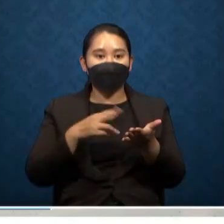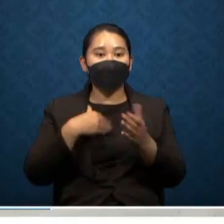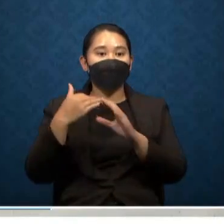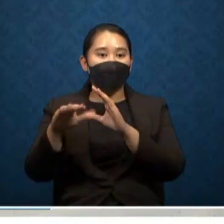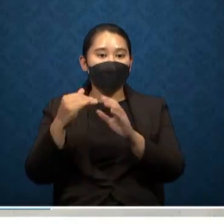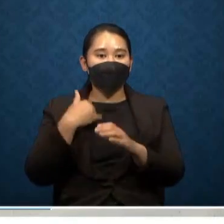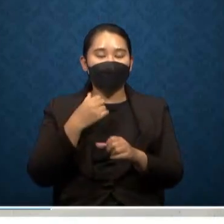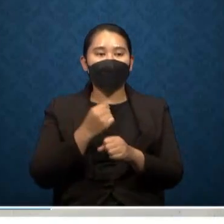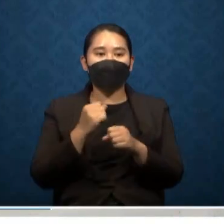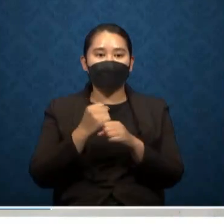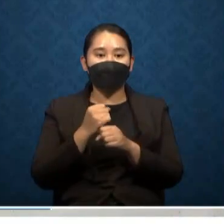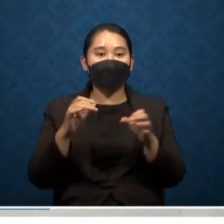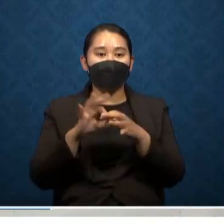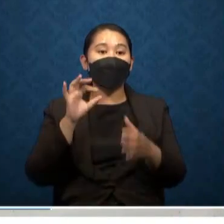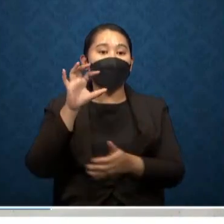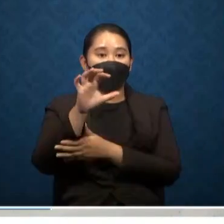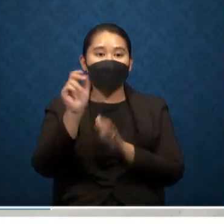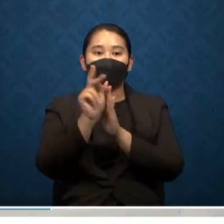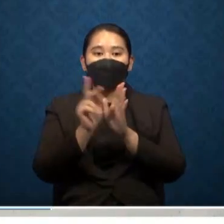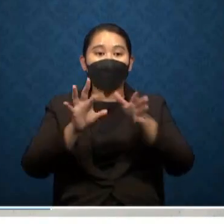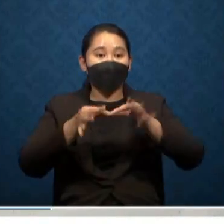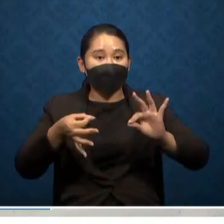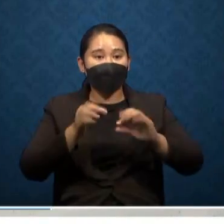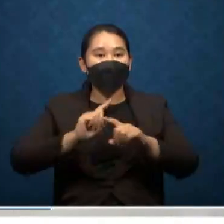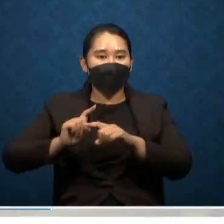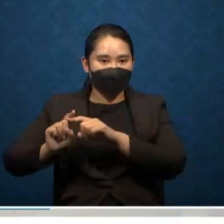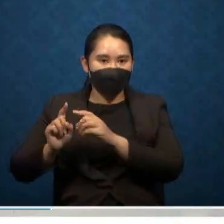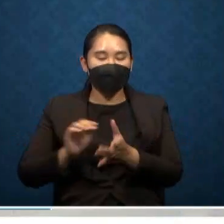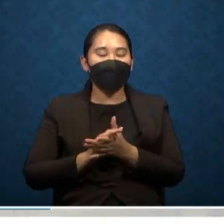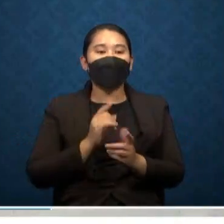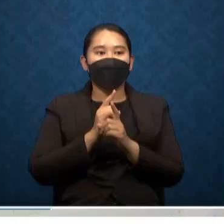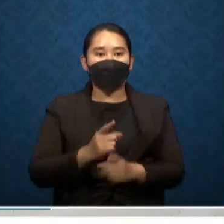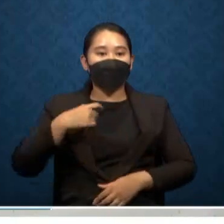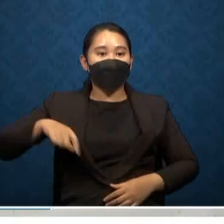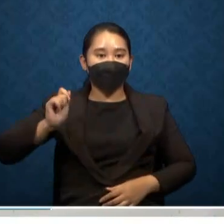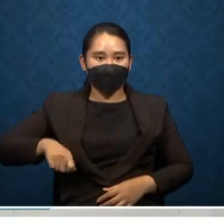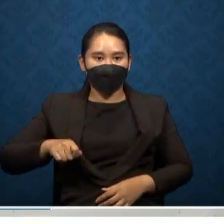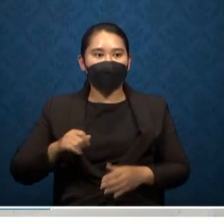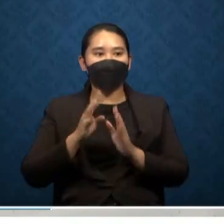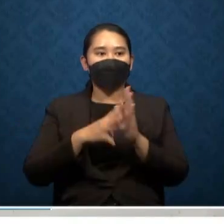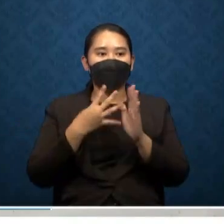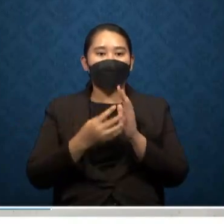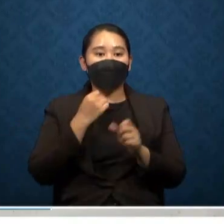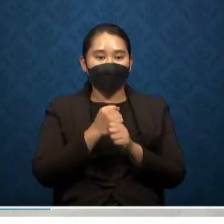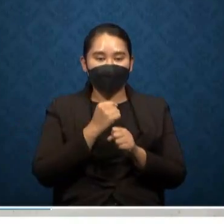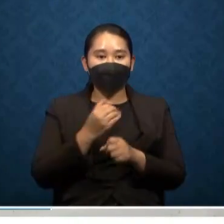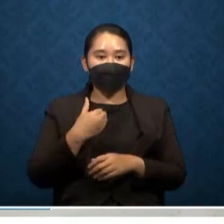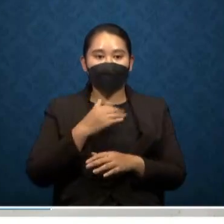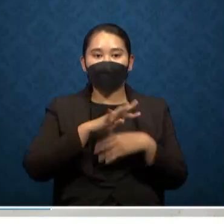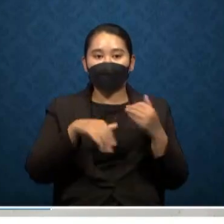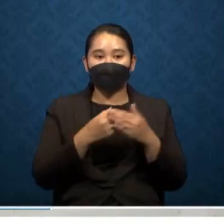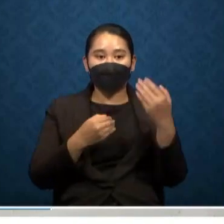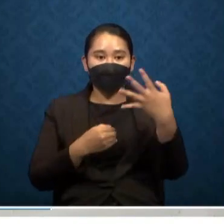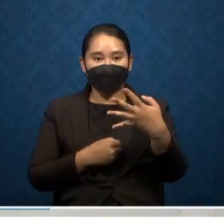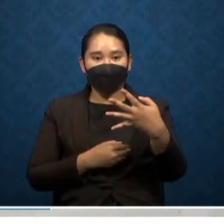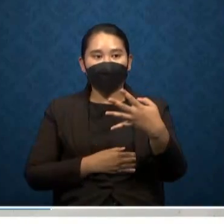างปฏิบัติในการบังคับคดีและการสืบหาหลักทรัพย์หรือทรัพย์สินของลูกหนี้ตามคำพิพากษาซึ่งก็มีแนวทางปฏิบัติอยู่ทั้งหมด4ข้อด้ว